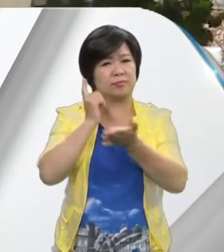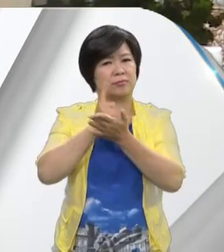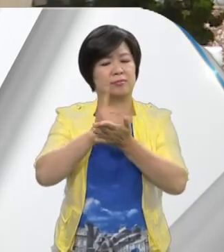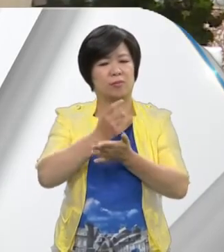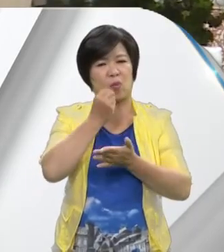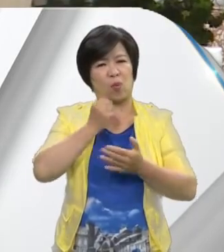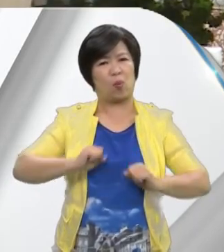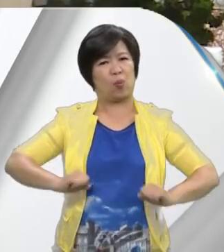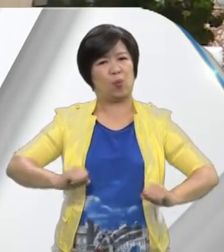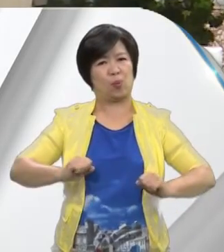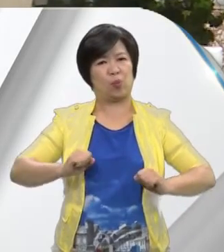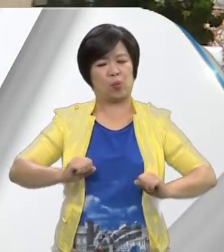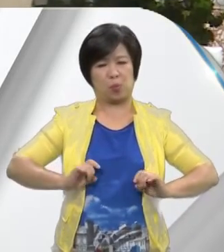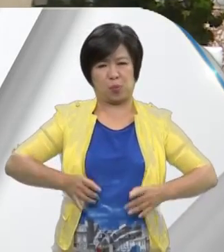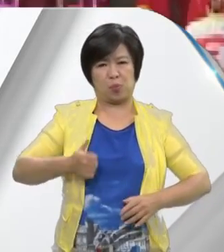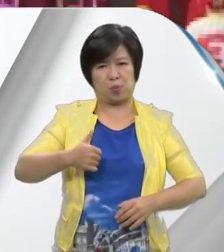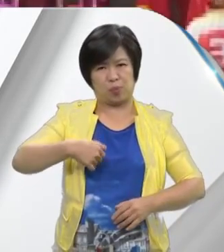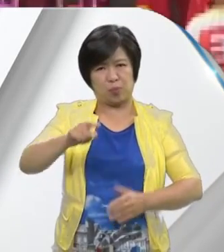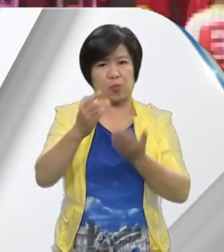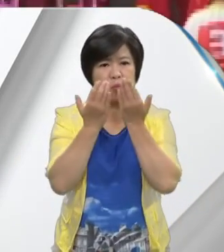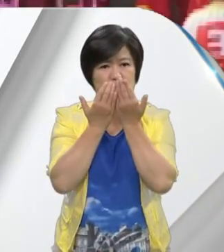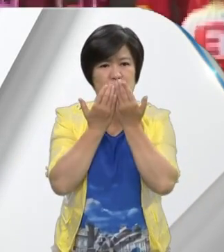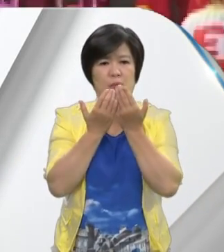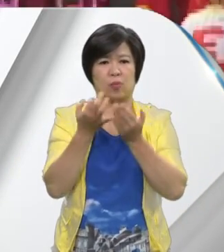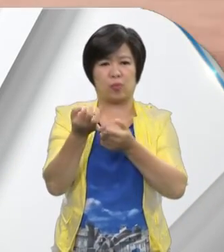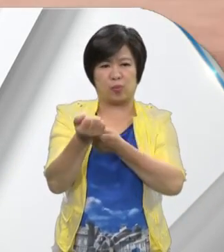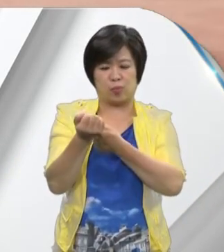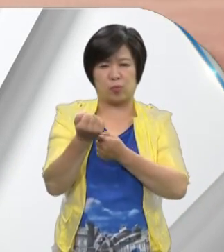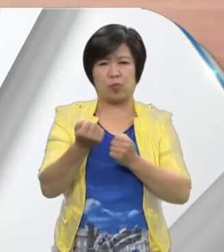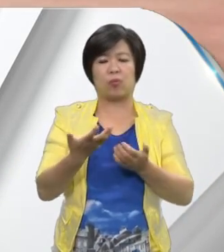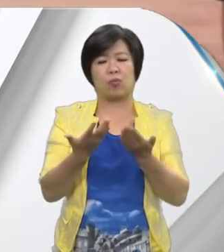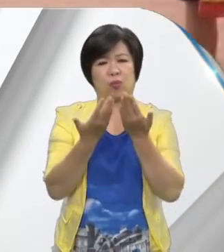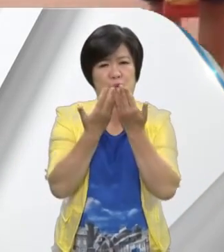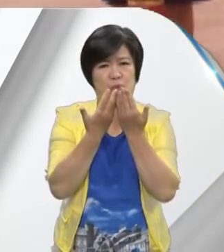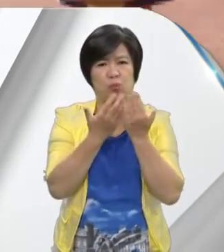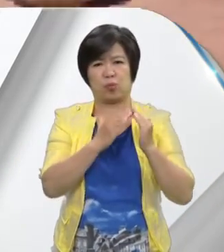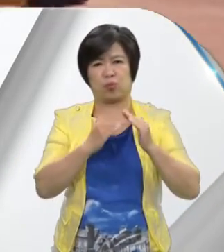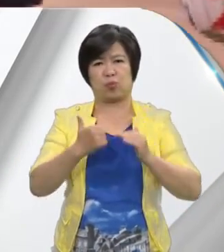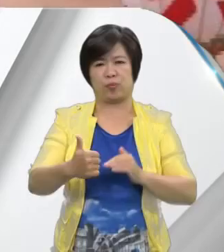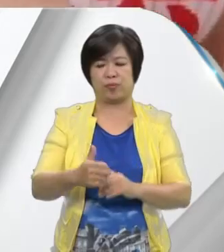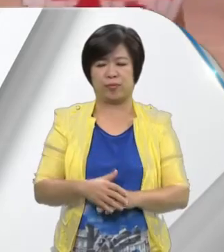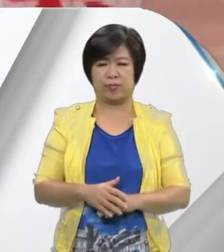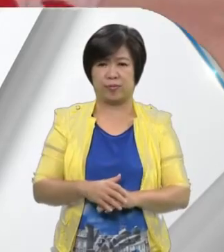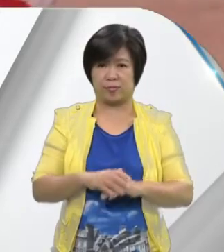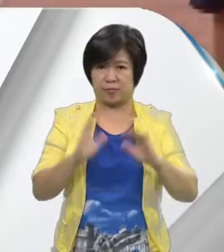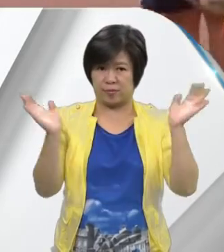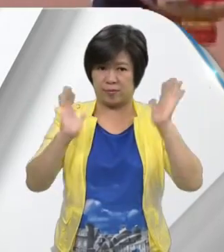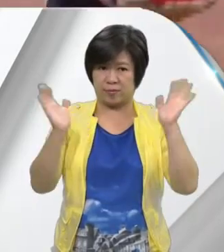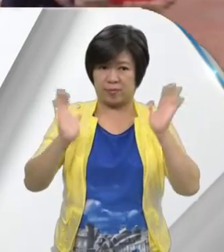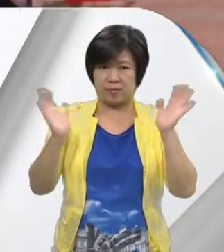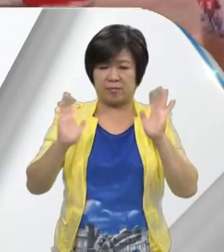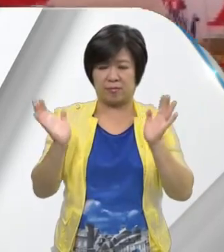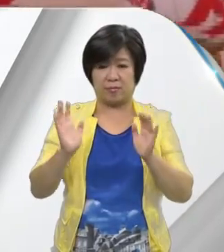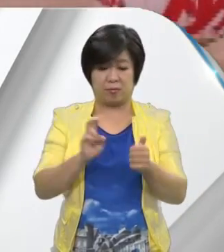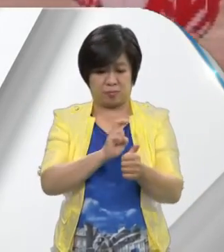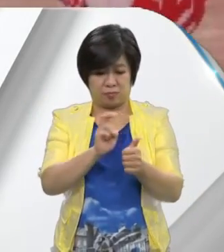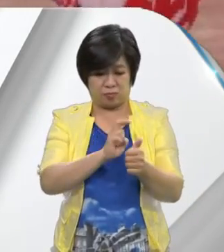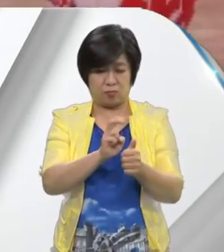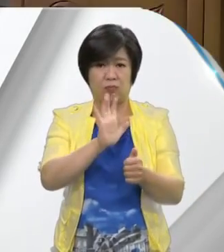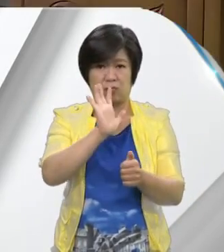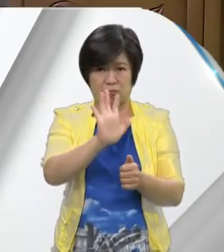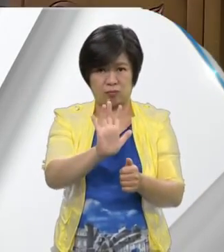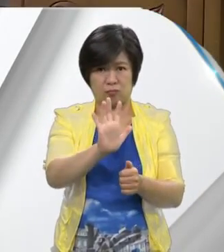动用真心个去上课，或是个情绪来个较稳定。 虽然呢，来疏导，也个照顾